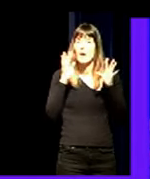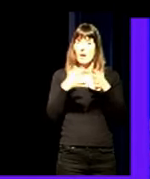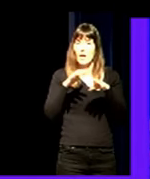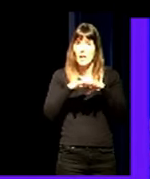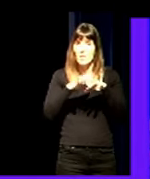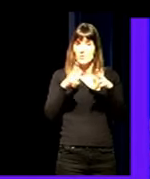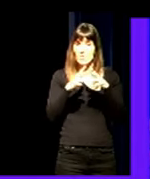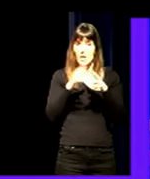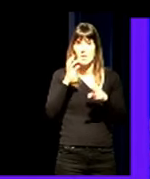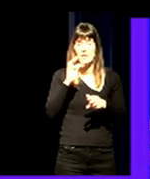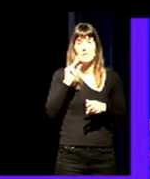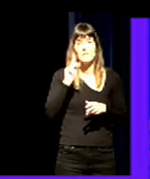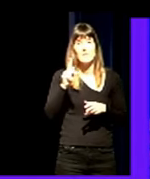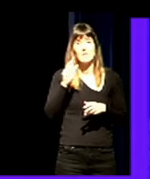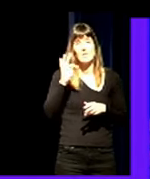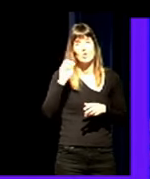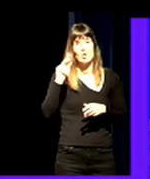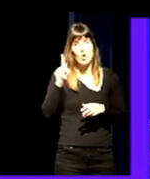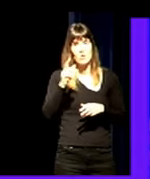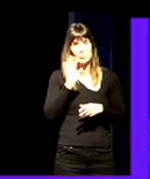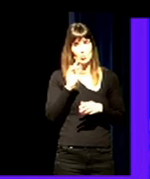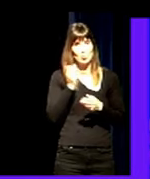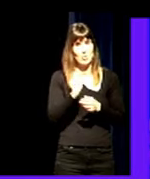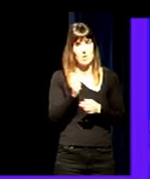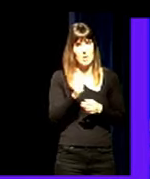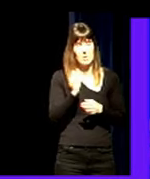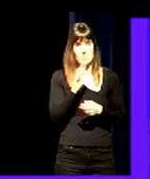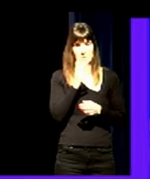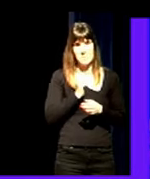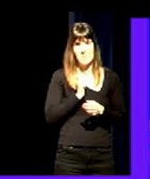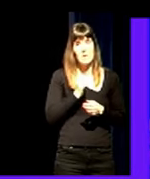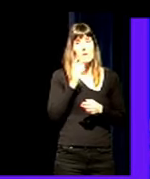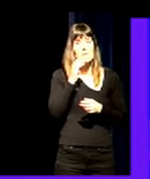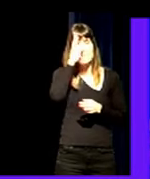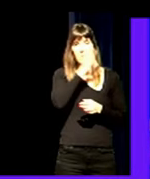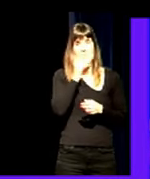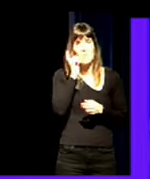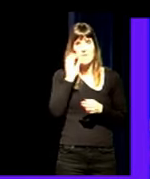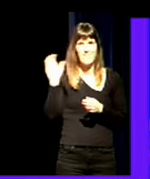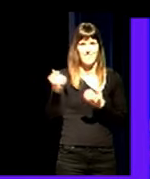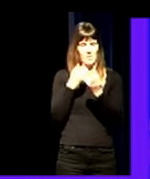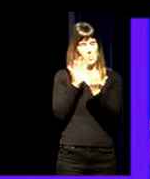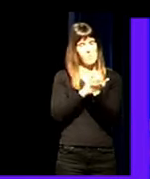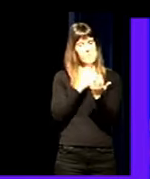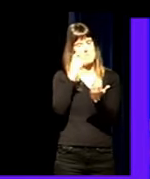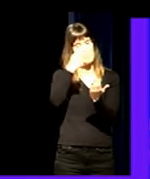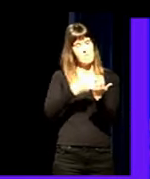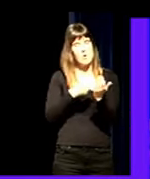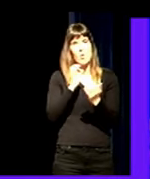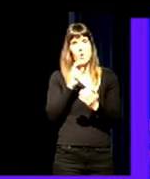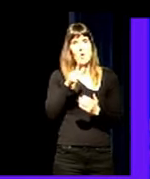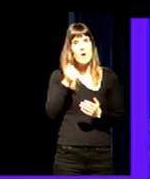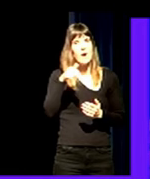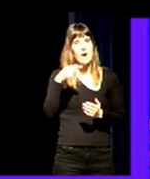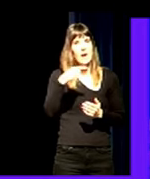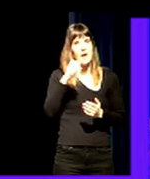ipini fokua, gurasoen, sekeliko telefonetan ikusten zuten TikTok, eta Hangouts, eta Meet erabiltzen zuten